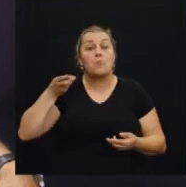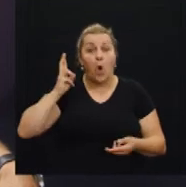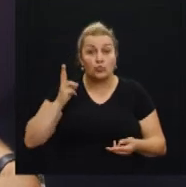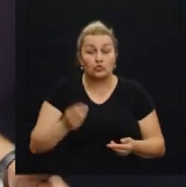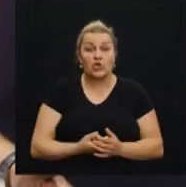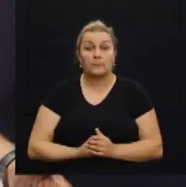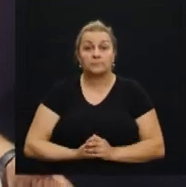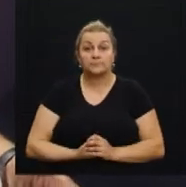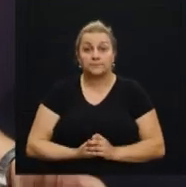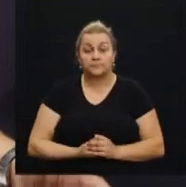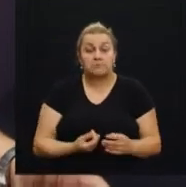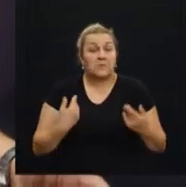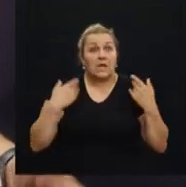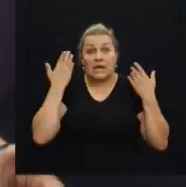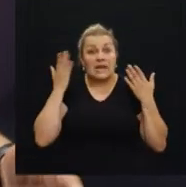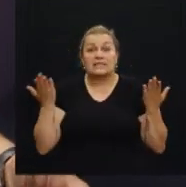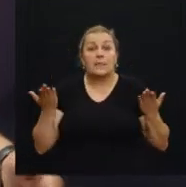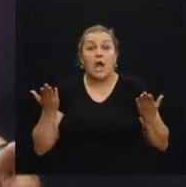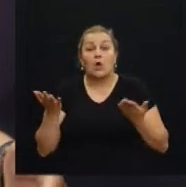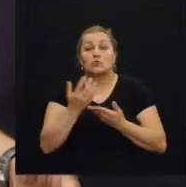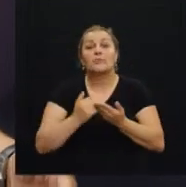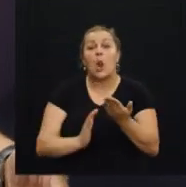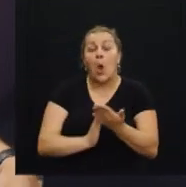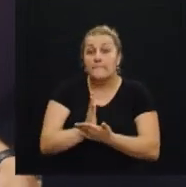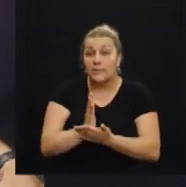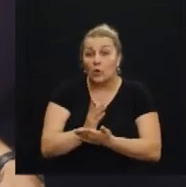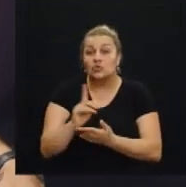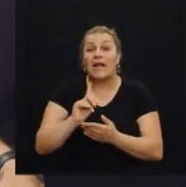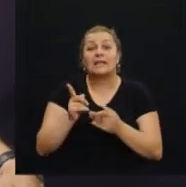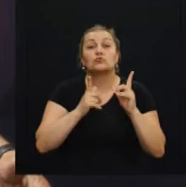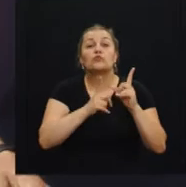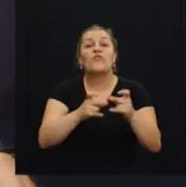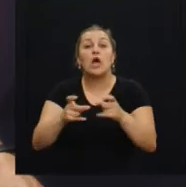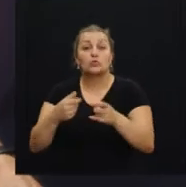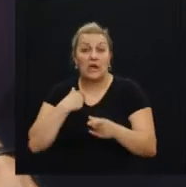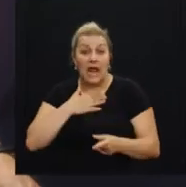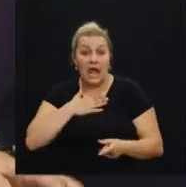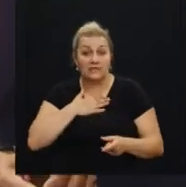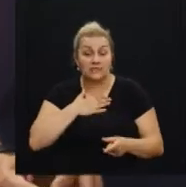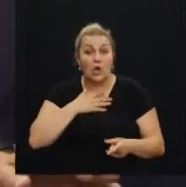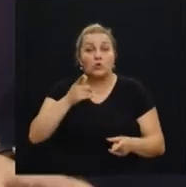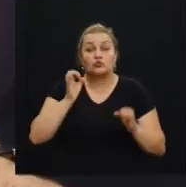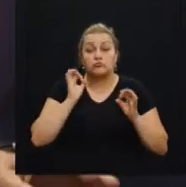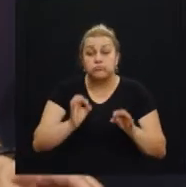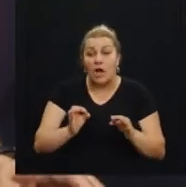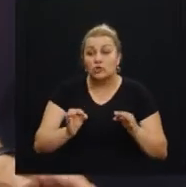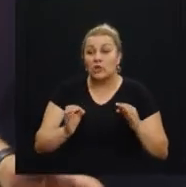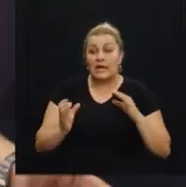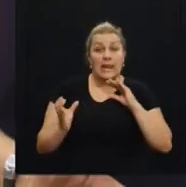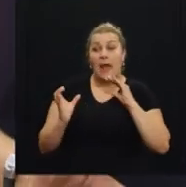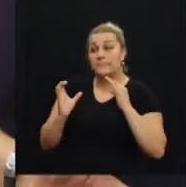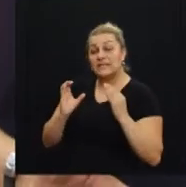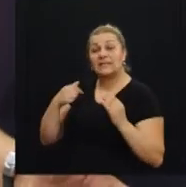I ne znam kako je prošlo da nisu otvorili vatru na nas. Oni su se tačno namistili da nas